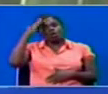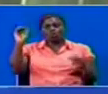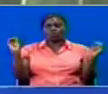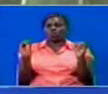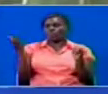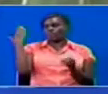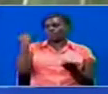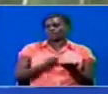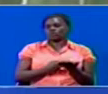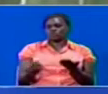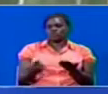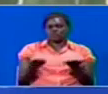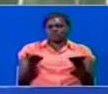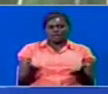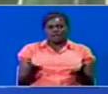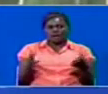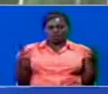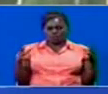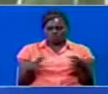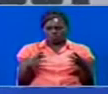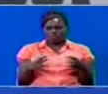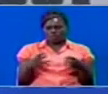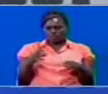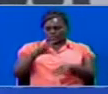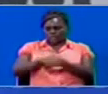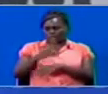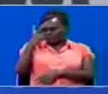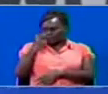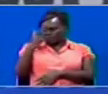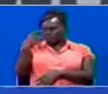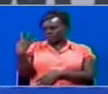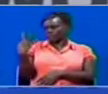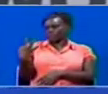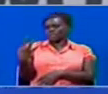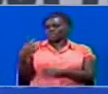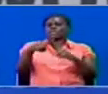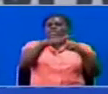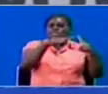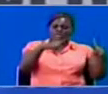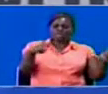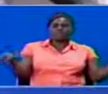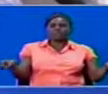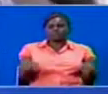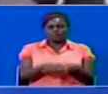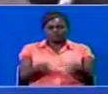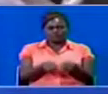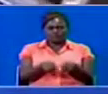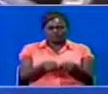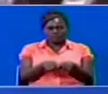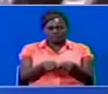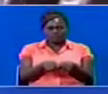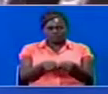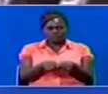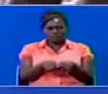jana, hali iliyosababisha raia kuwakabili washukiwa watatu wa mauaji yake na kuwaua vile vile. Maneno ya